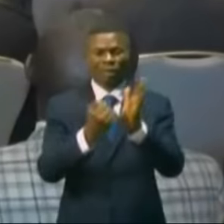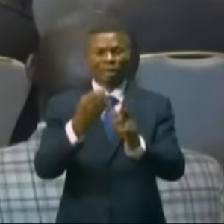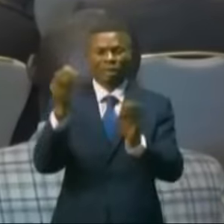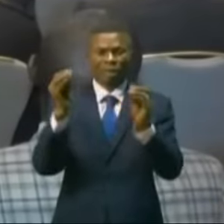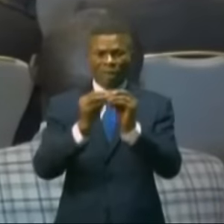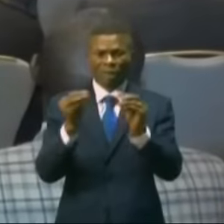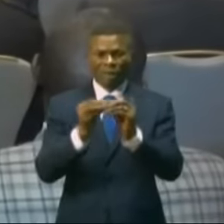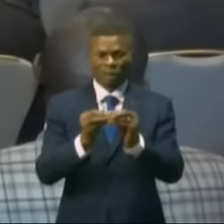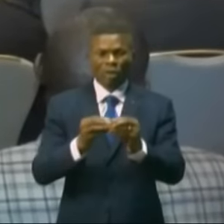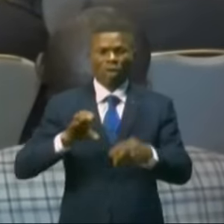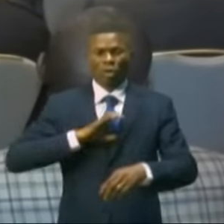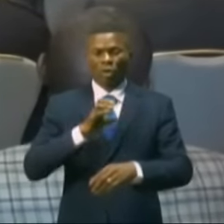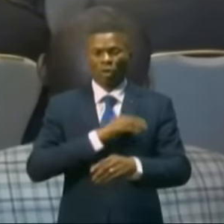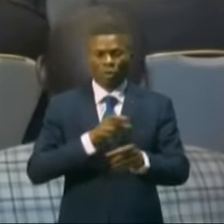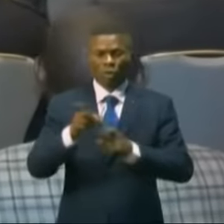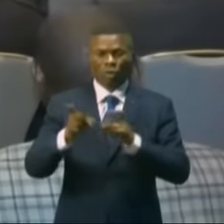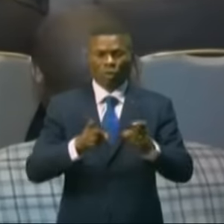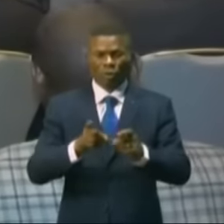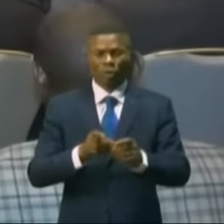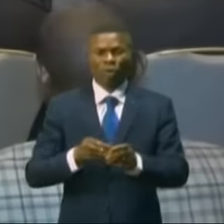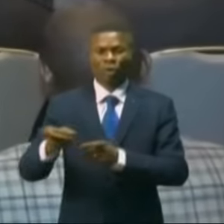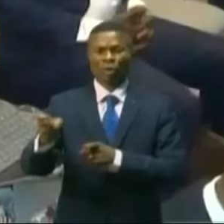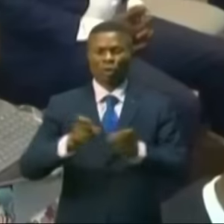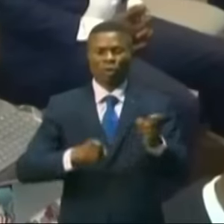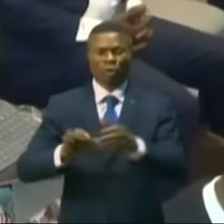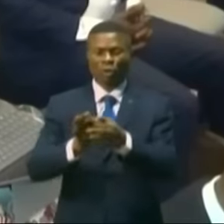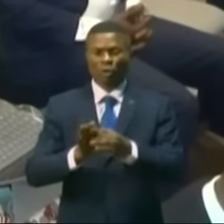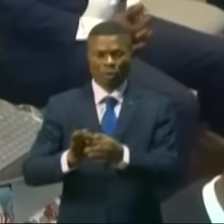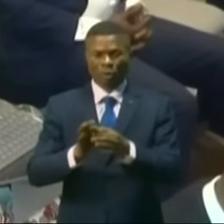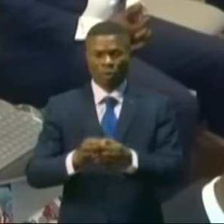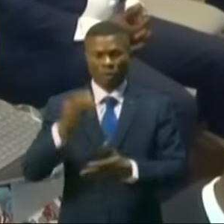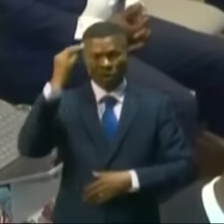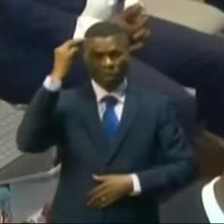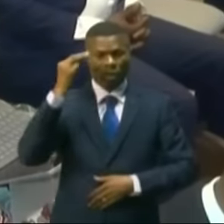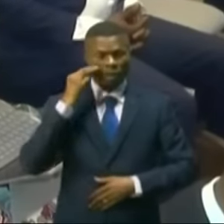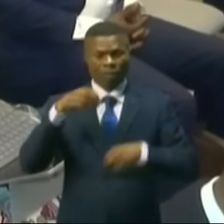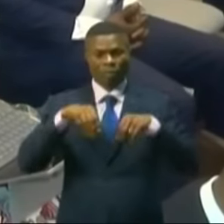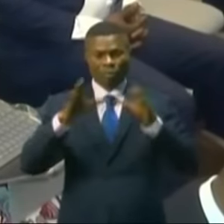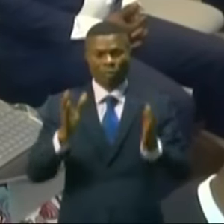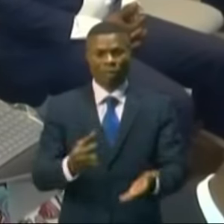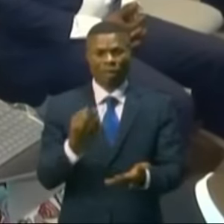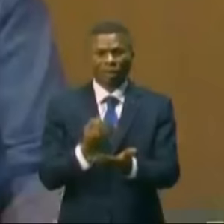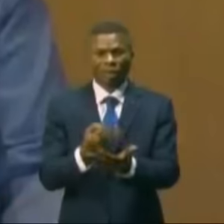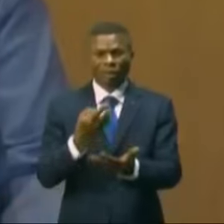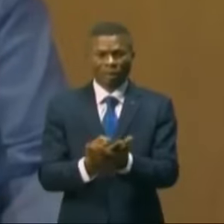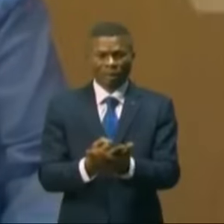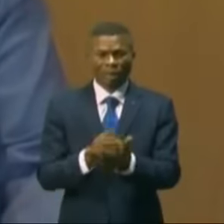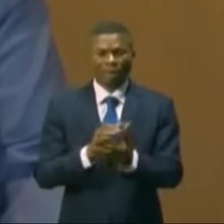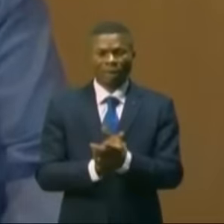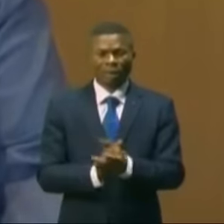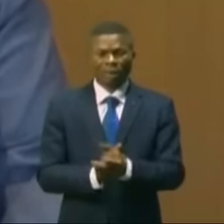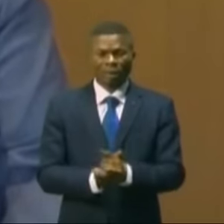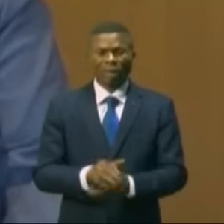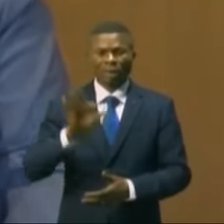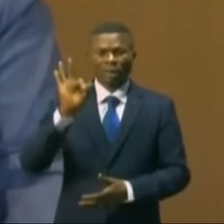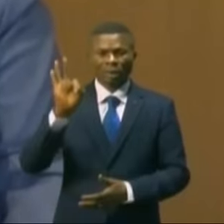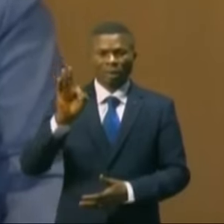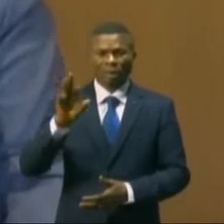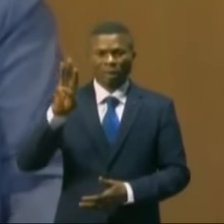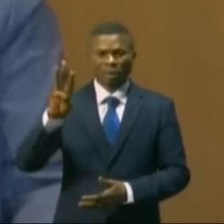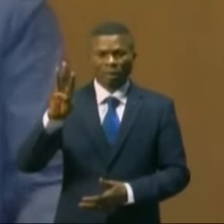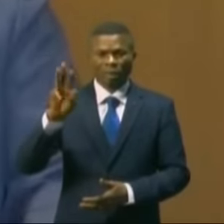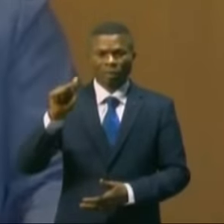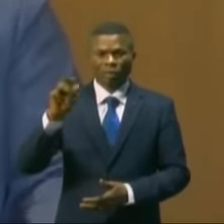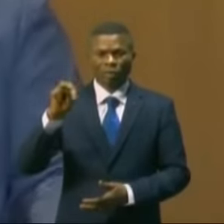comité d'orientation. Sous la présidence tournante du ministre congolais des Finances, Doudou Fouamba-Likoundé. C'était sous